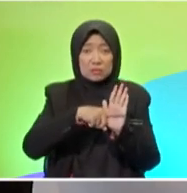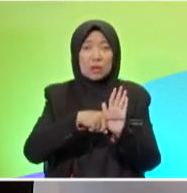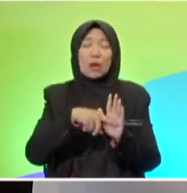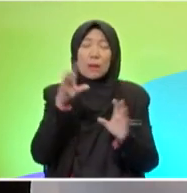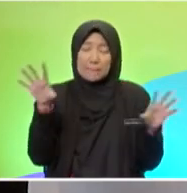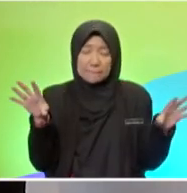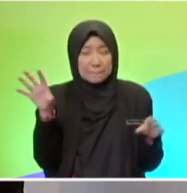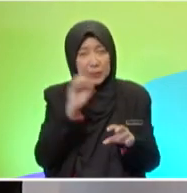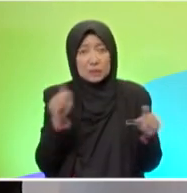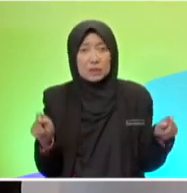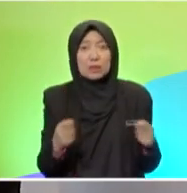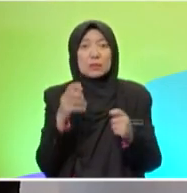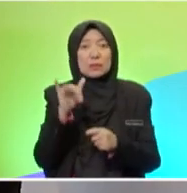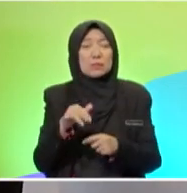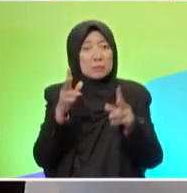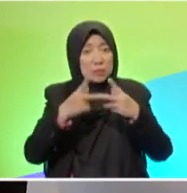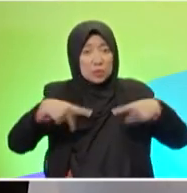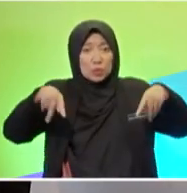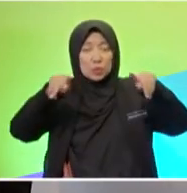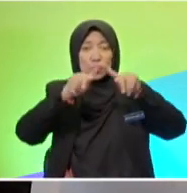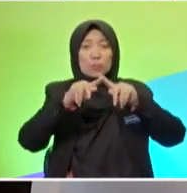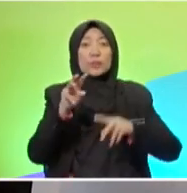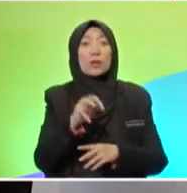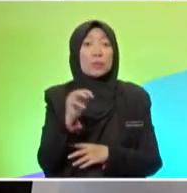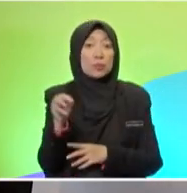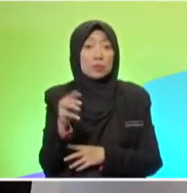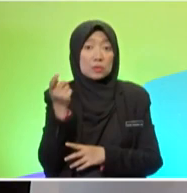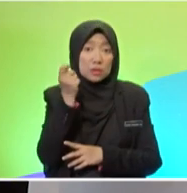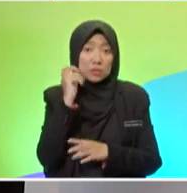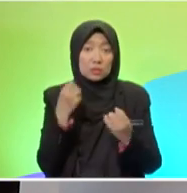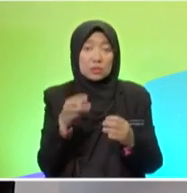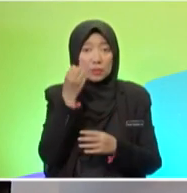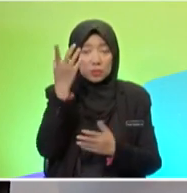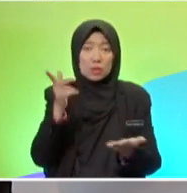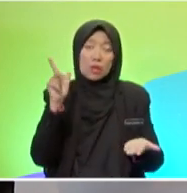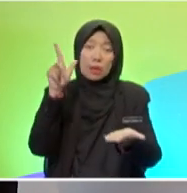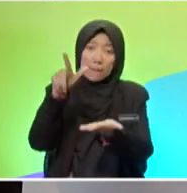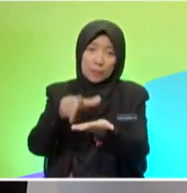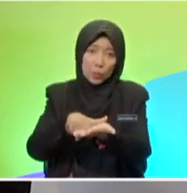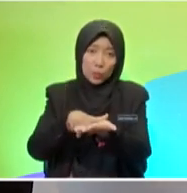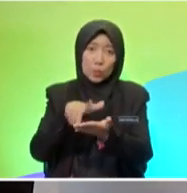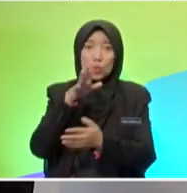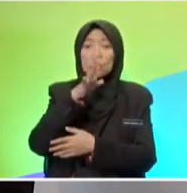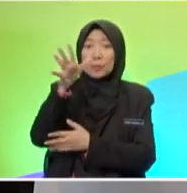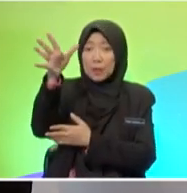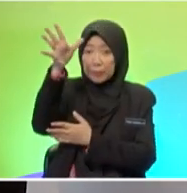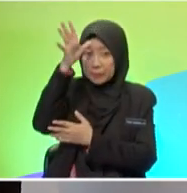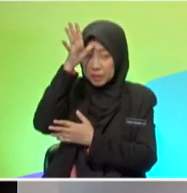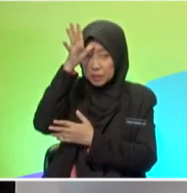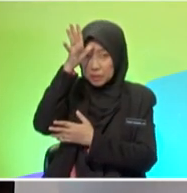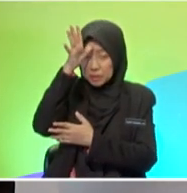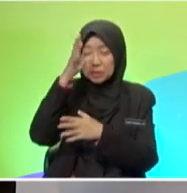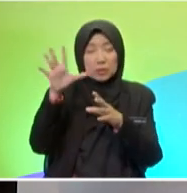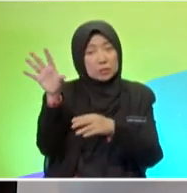jadi tidak akan tidak akan terjadi seperti yang anak-anak muda kita refleksikan tadi laporkan kepada ibu bapak mungkin segera